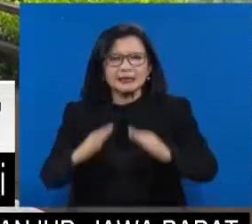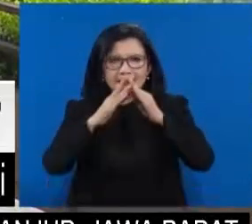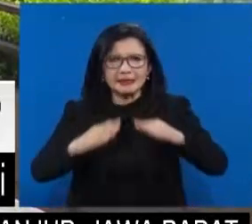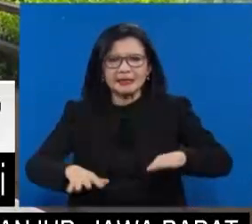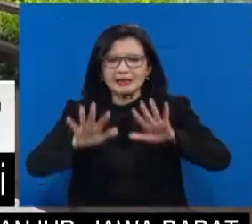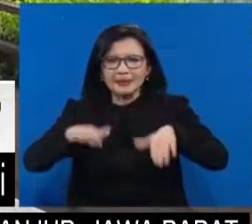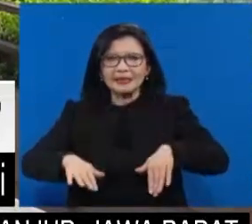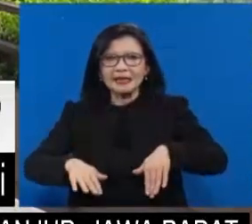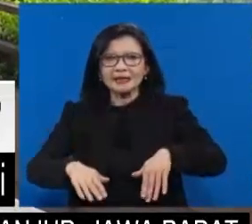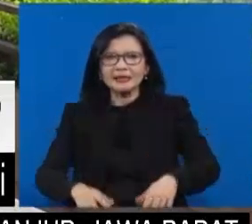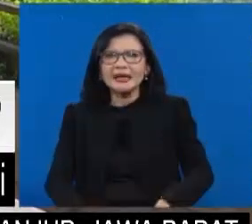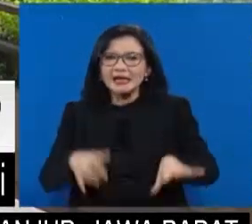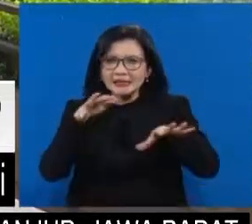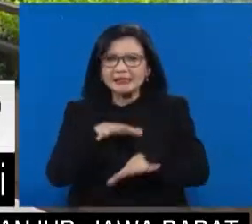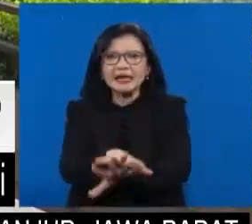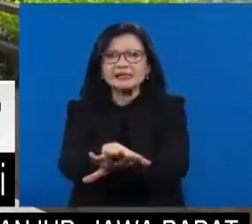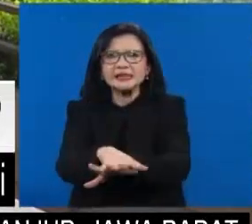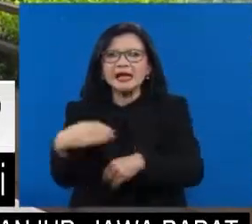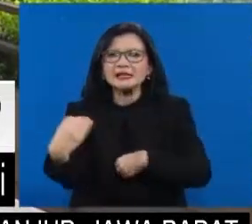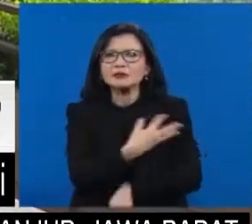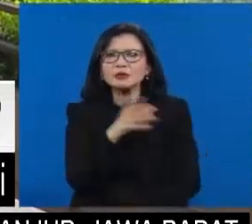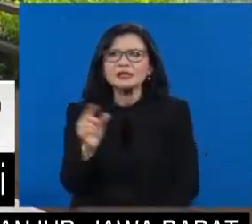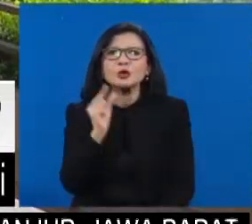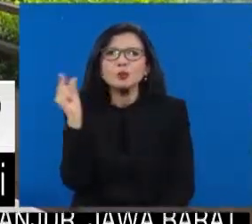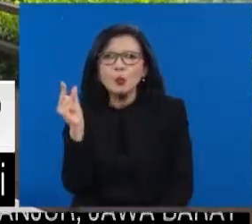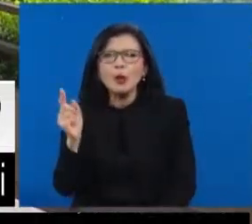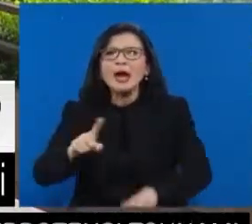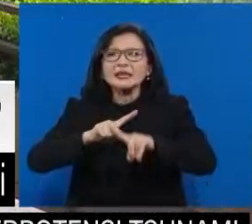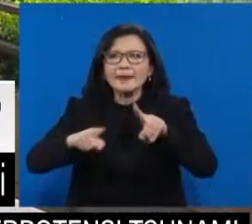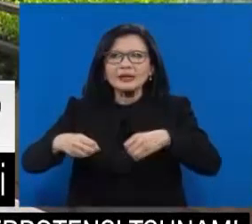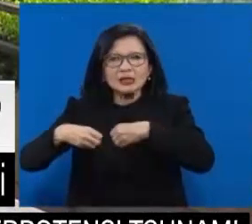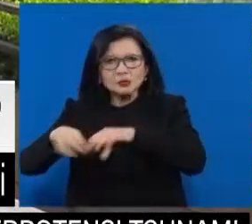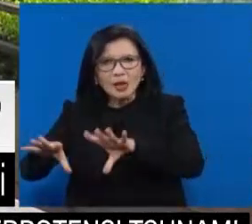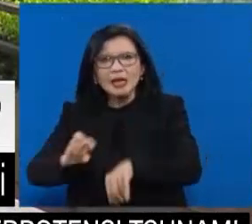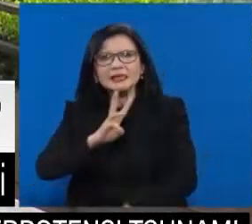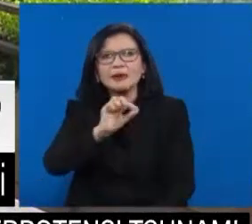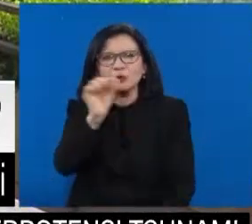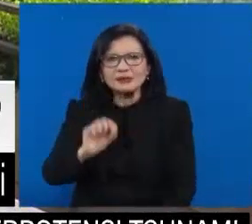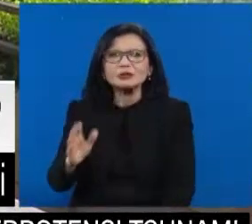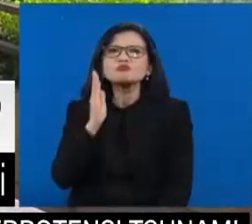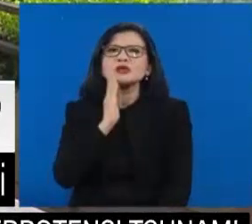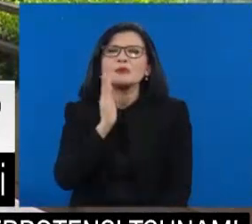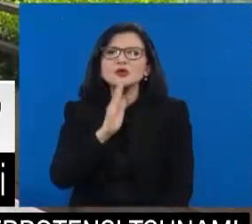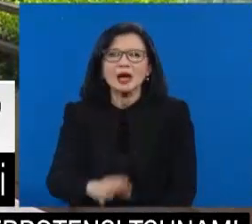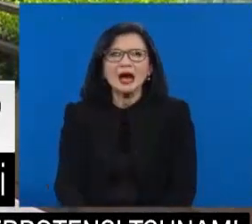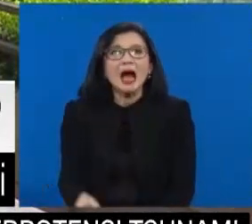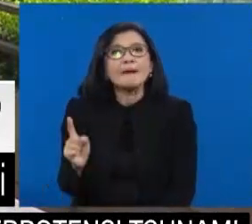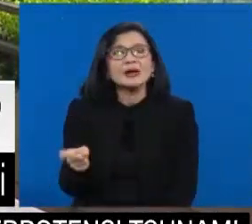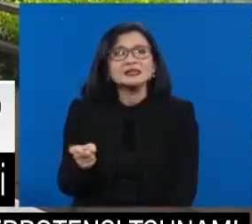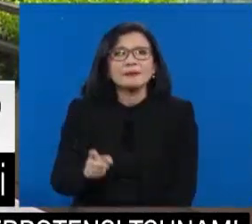public transportasi ini cukup besar. Nah, tetapi kita punya market 30%-an itu adalah milenial. Nah, kenapa?